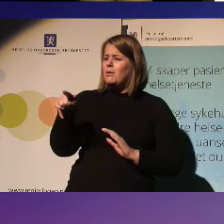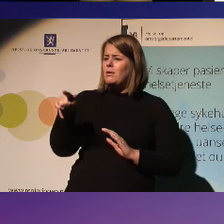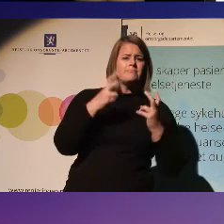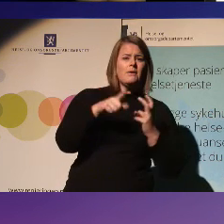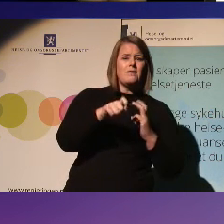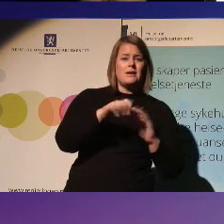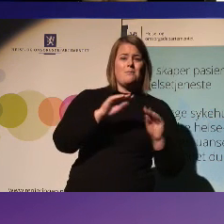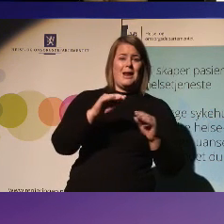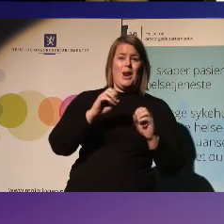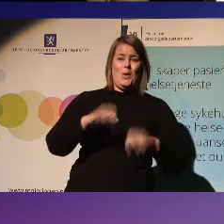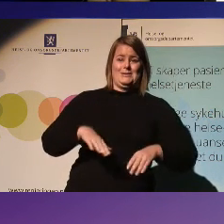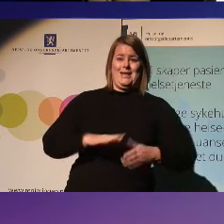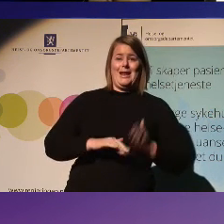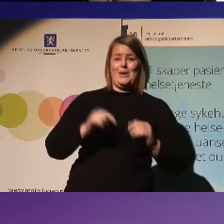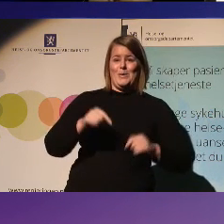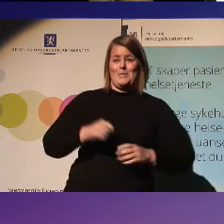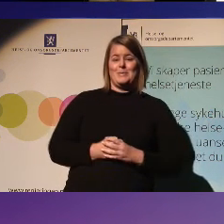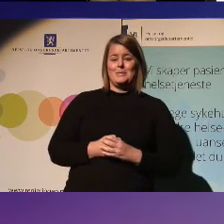enn det vi har i dag.